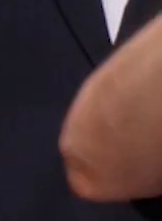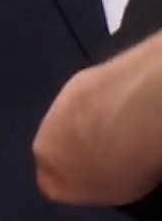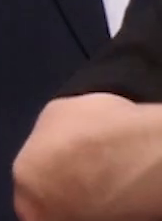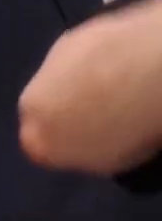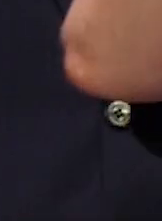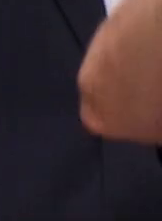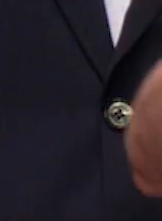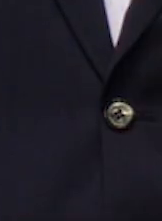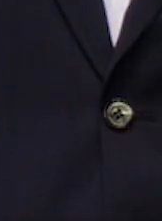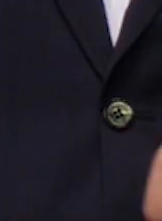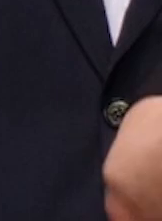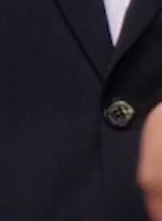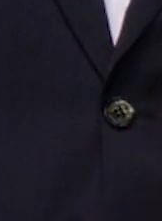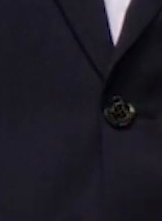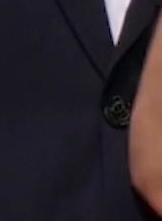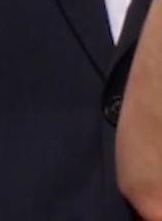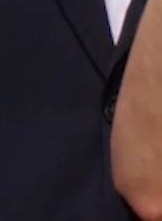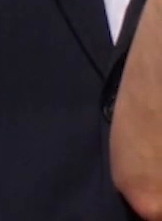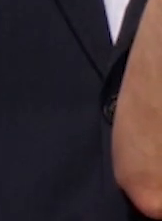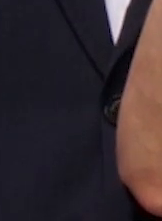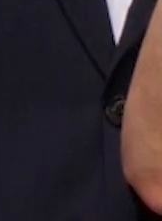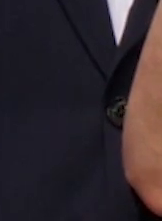만든 절경